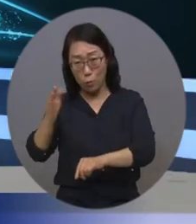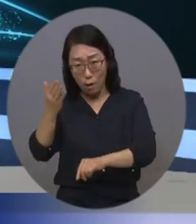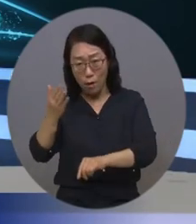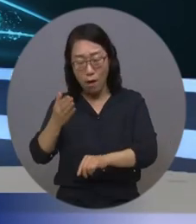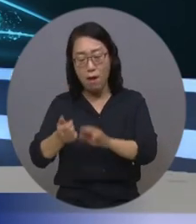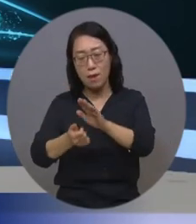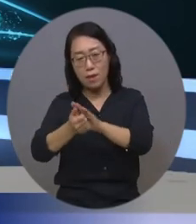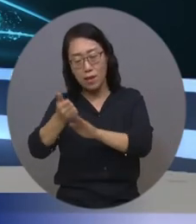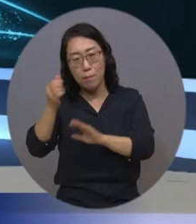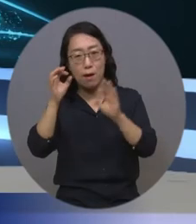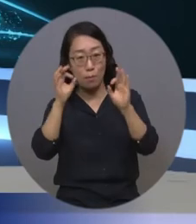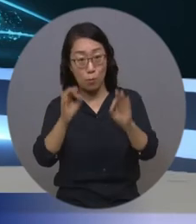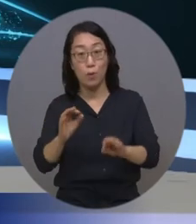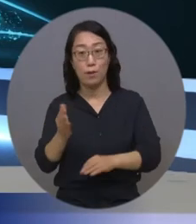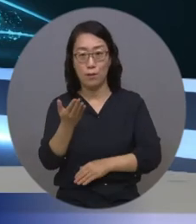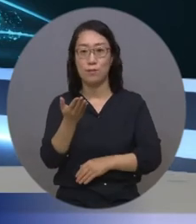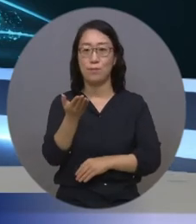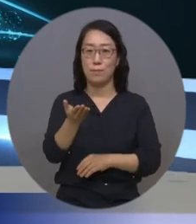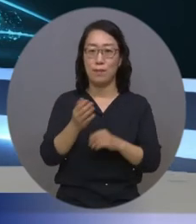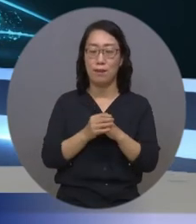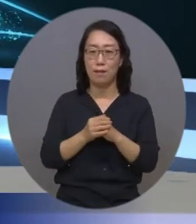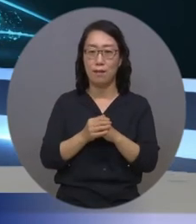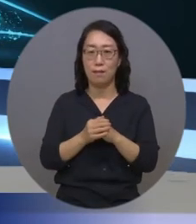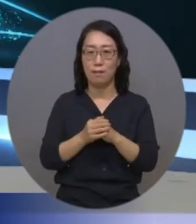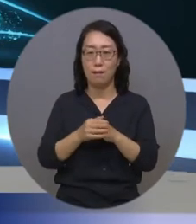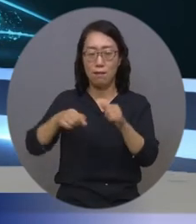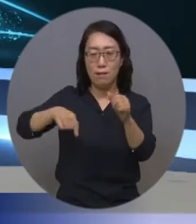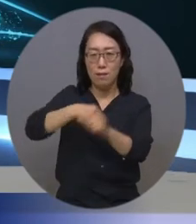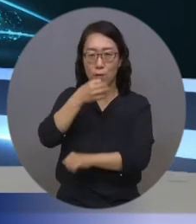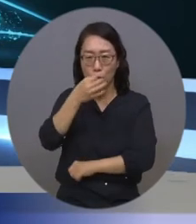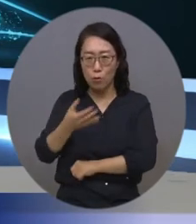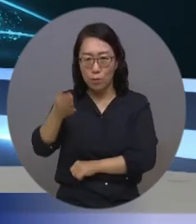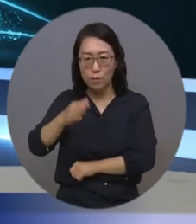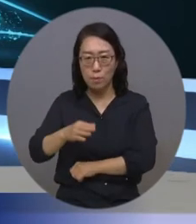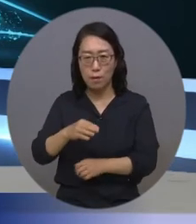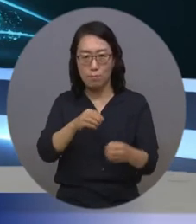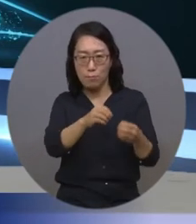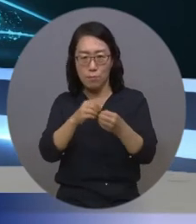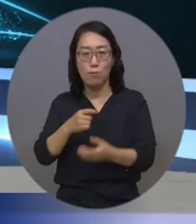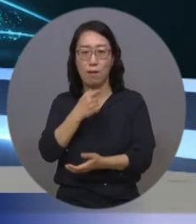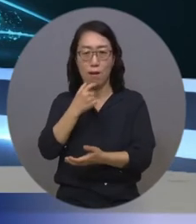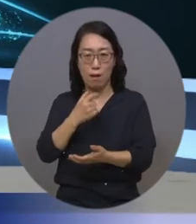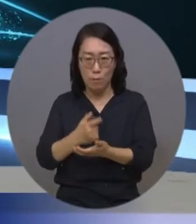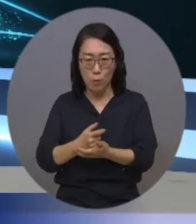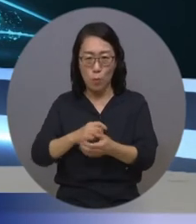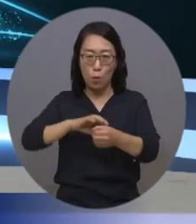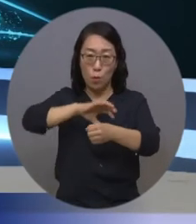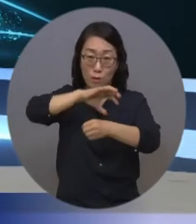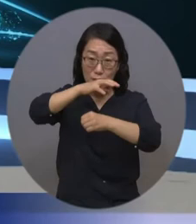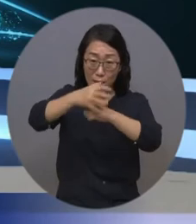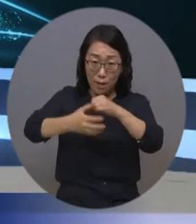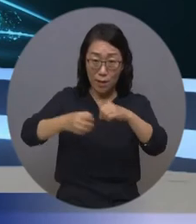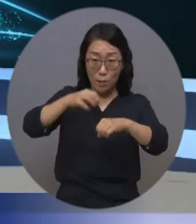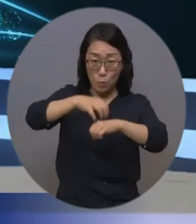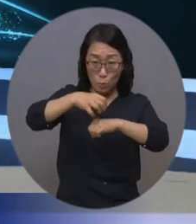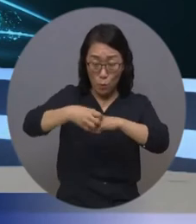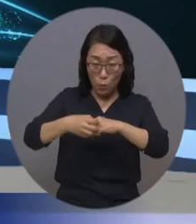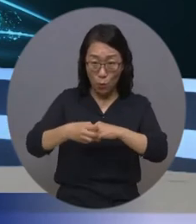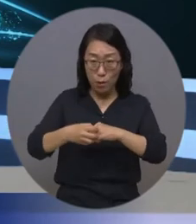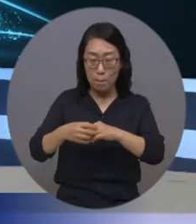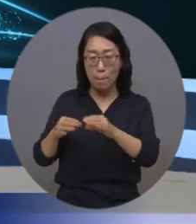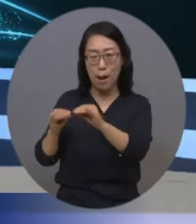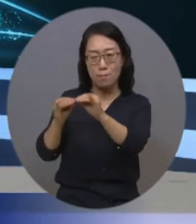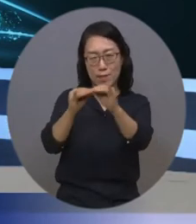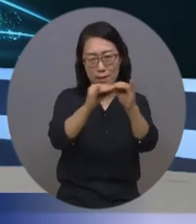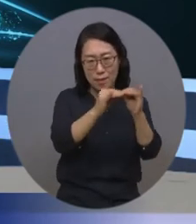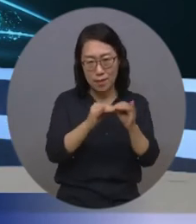희망을 선사하기도 했는데요. 힘든 시기에 따뜻한 감동을 주고 전 세계인의 마음을 모은 시간,